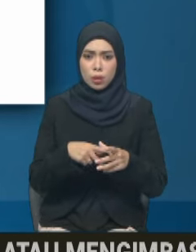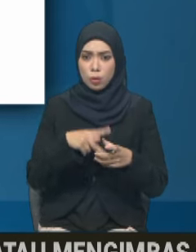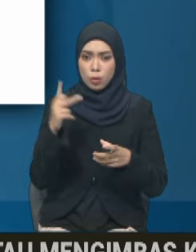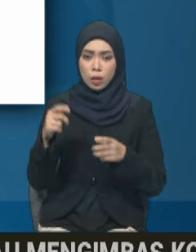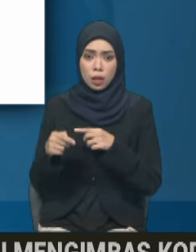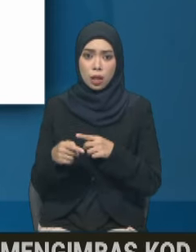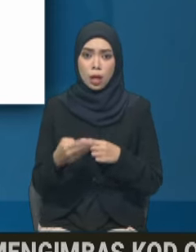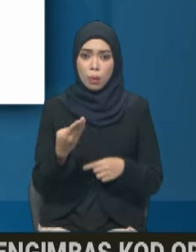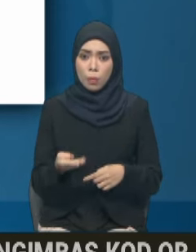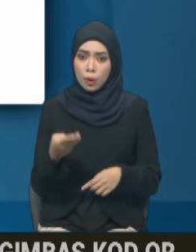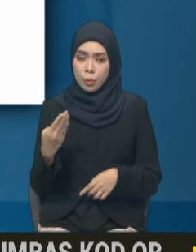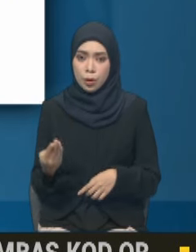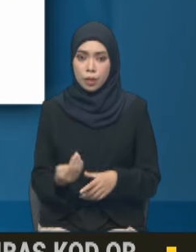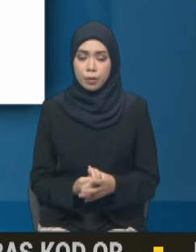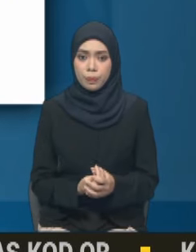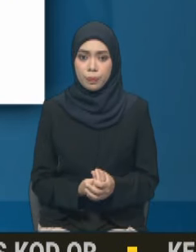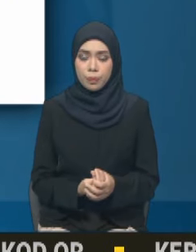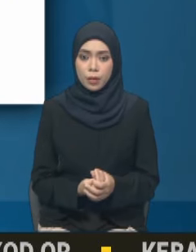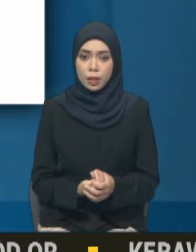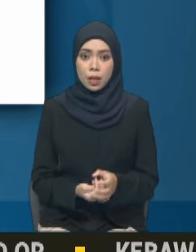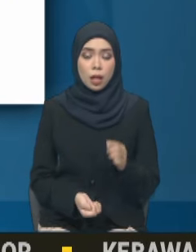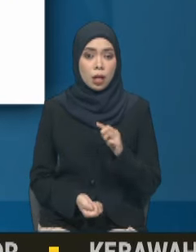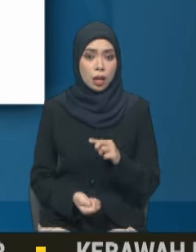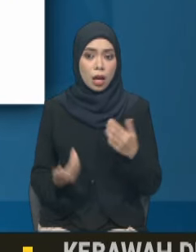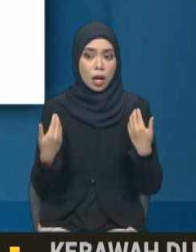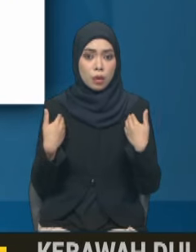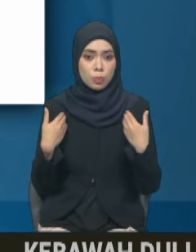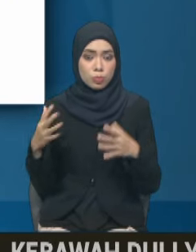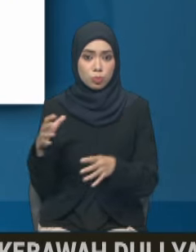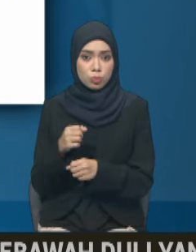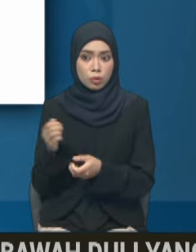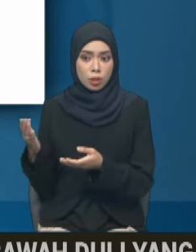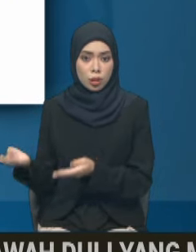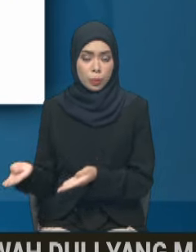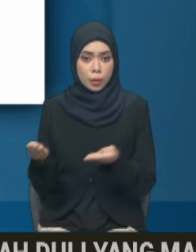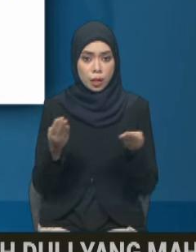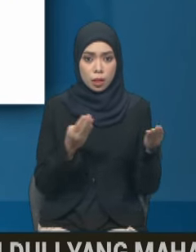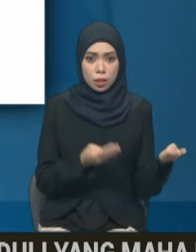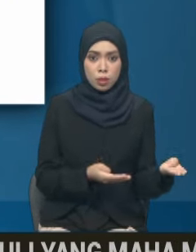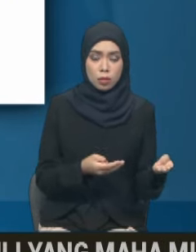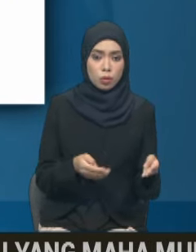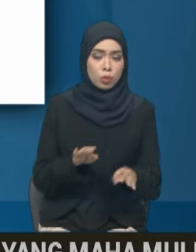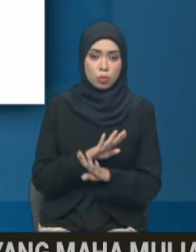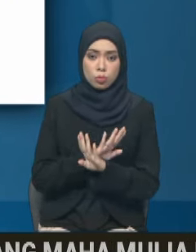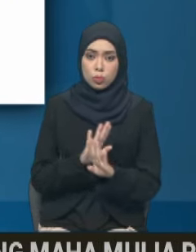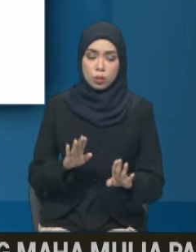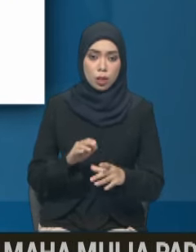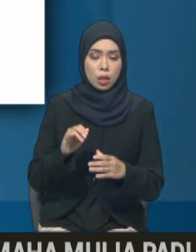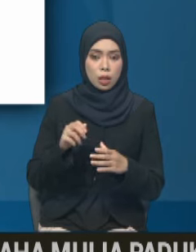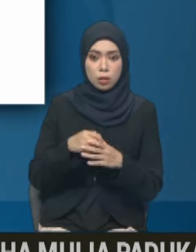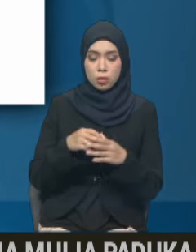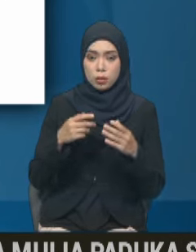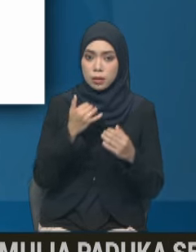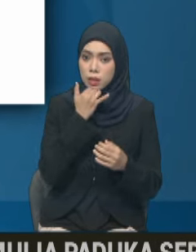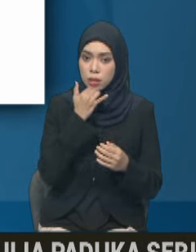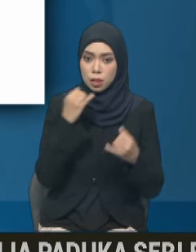penjualan produk-produk tersebut. Berikutan dapatan ini, produk-produk berkenaan adalah dilarang untuk diimport dan dijual di